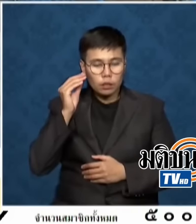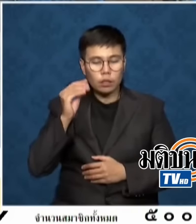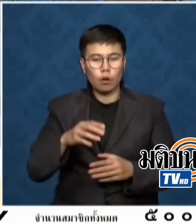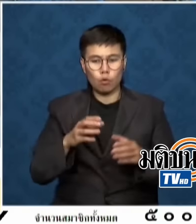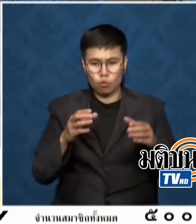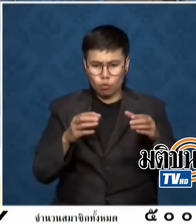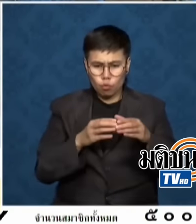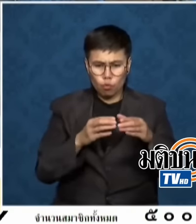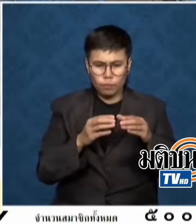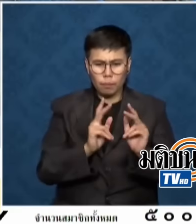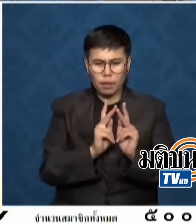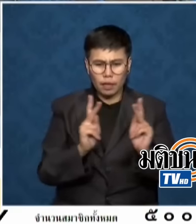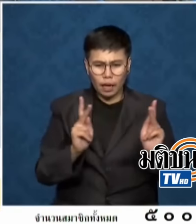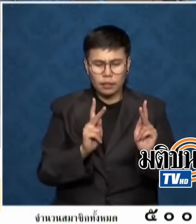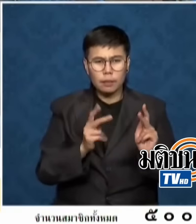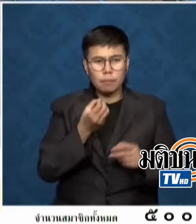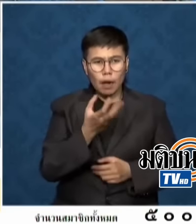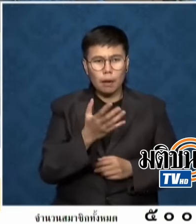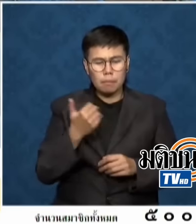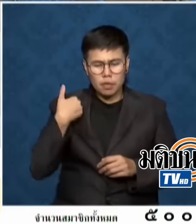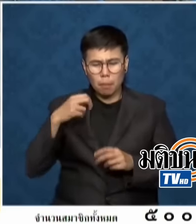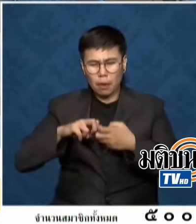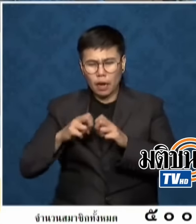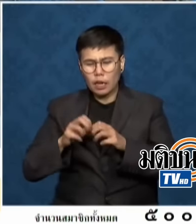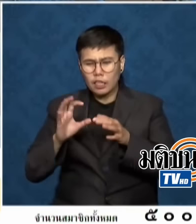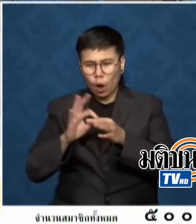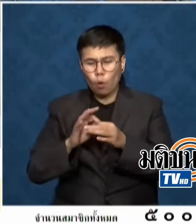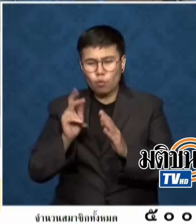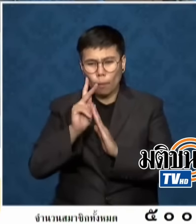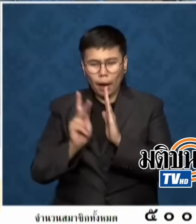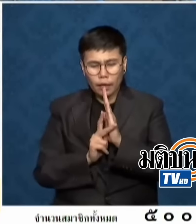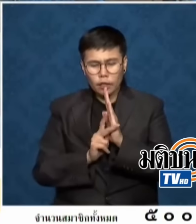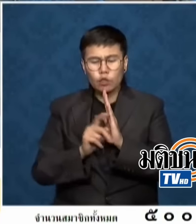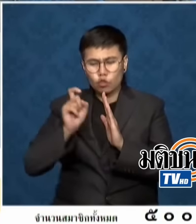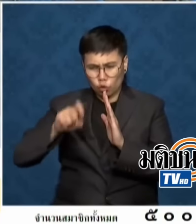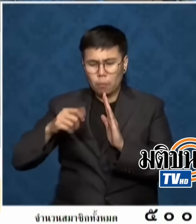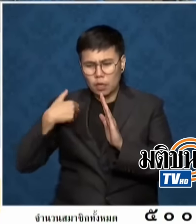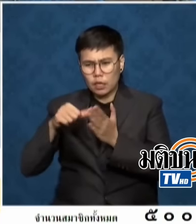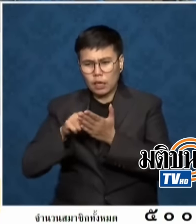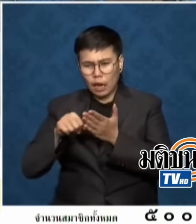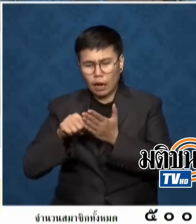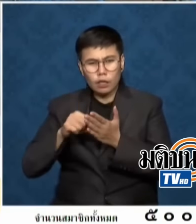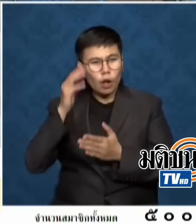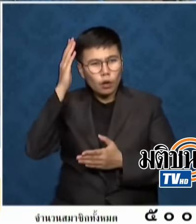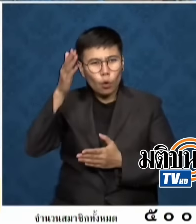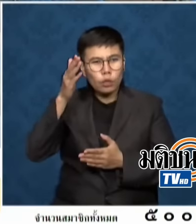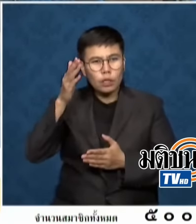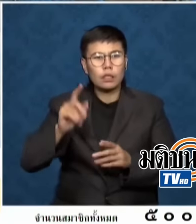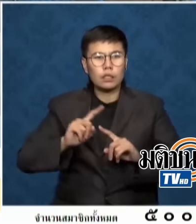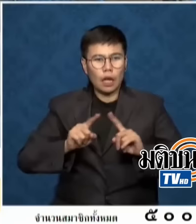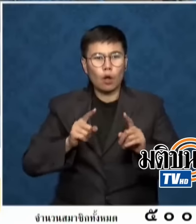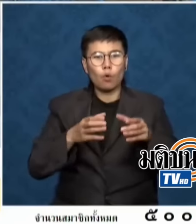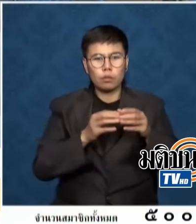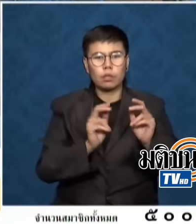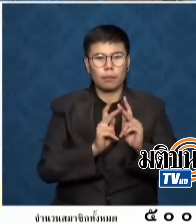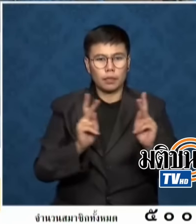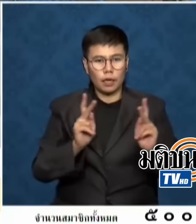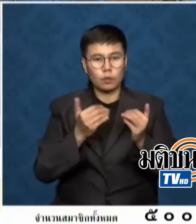ข้างมากส่วนใหญ่แล้วว่ามันมีปัญหาเรื่องข้อกฎหมายหรือเรื่องอะไรก็ตามที่อาจจะต้องไปแก้ไขในวันข้างหน้าในอนาคตแล้วก็กรรมาธิ